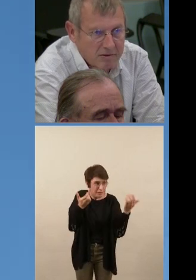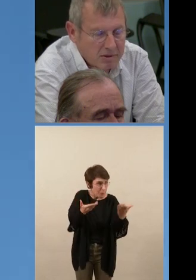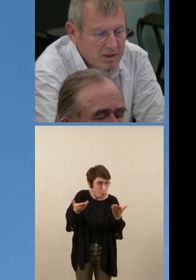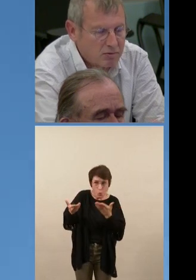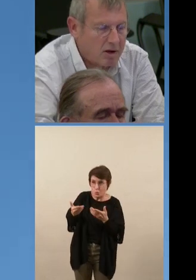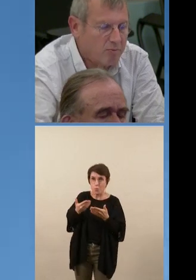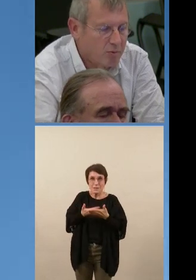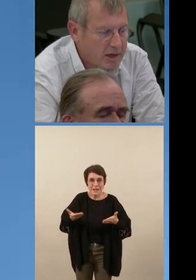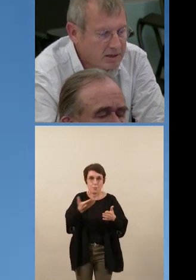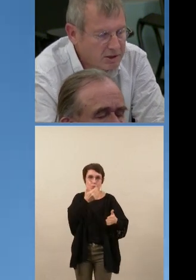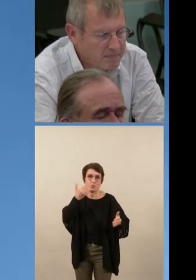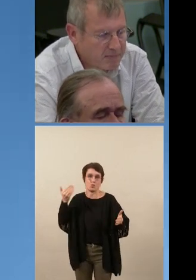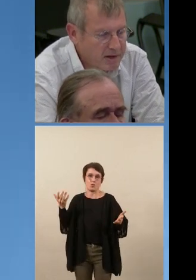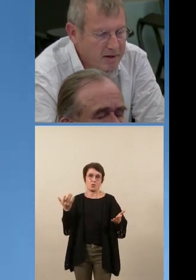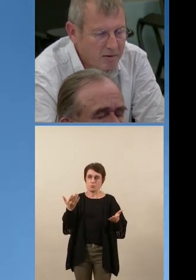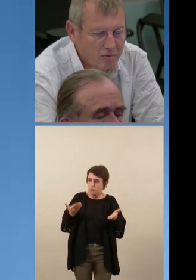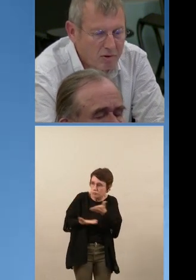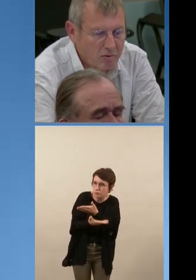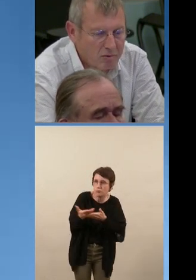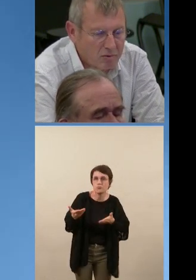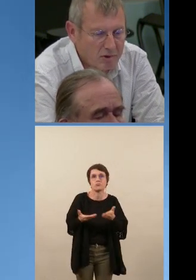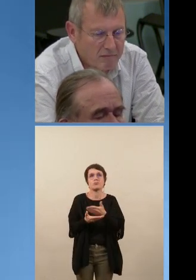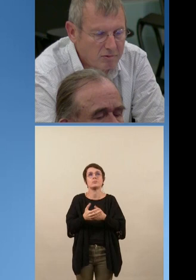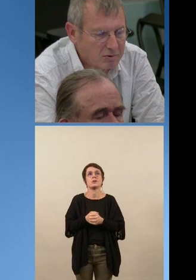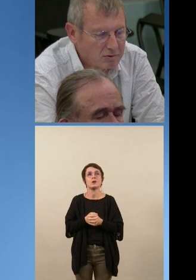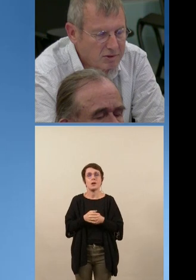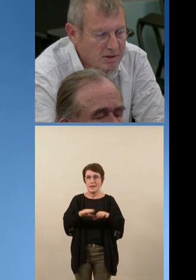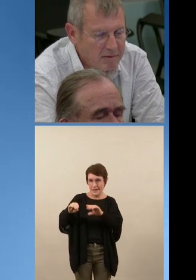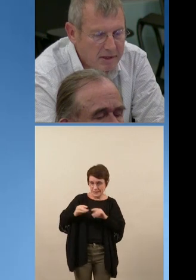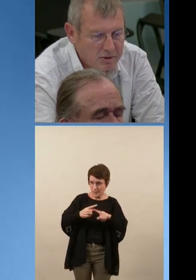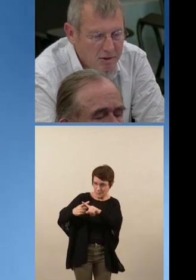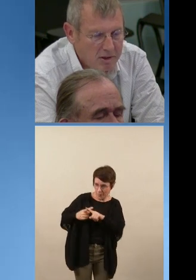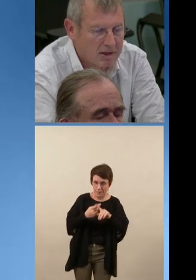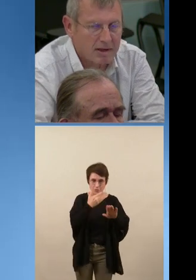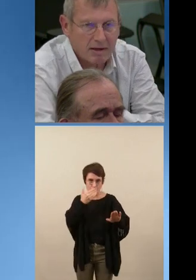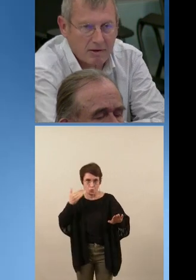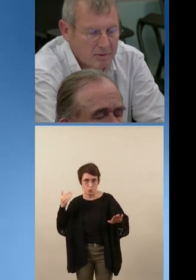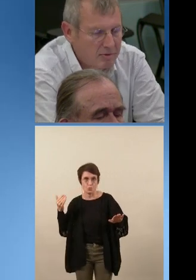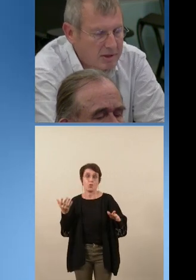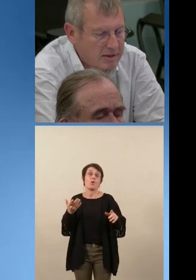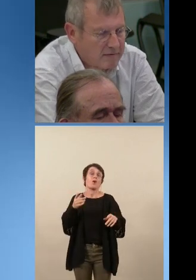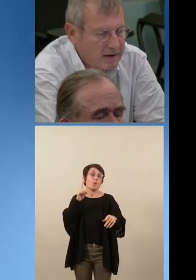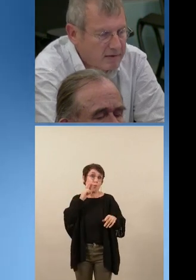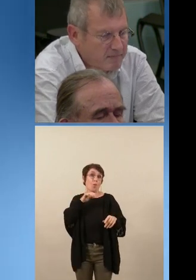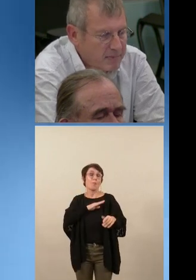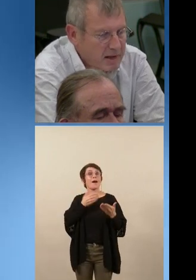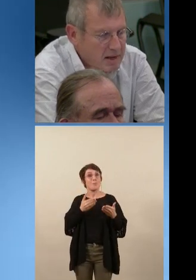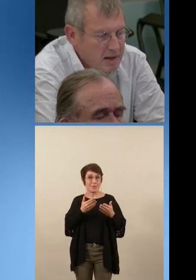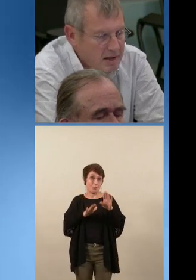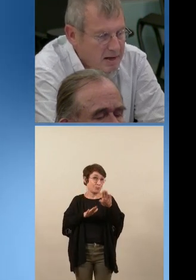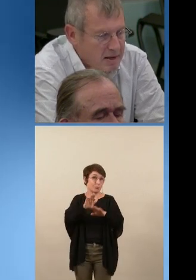de façon à ce qu'ils soi mieux partagés et en tenant compte de l'évolution sociétale majeure qui est le le